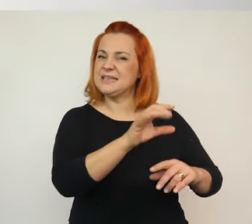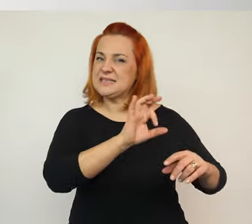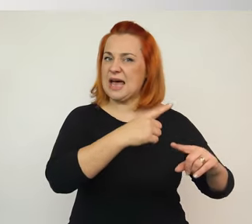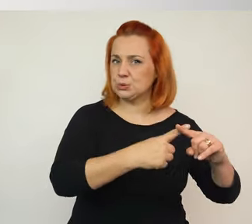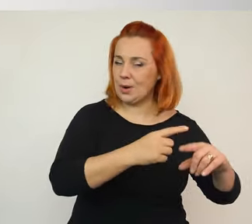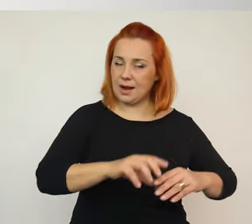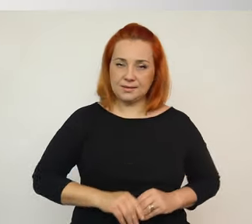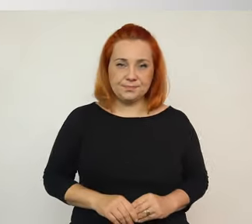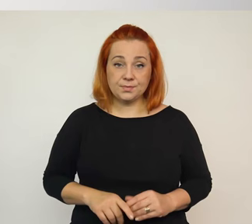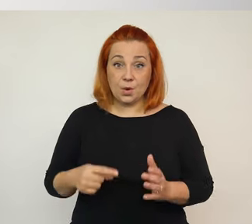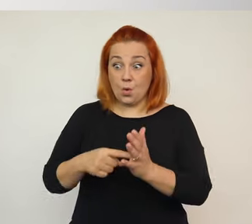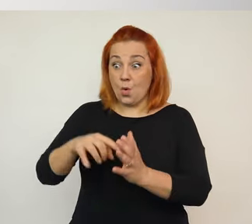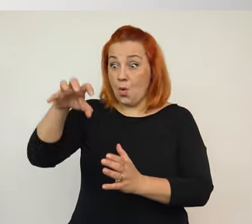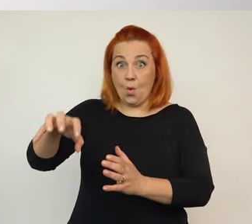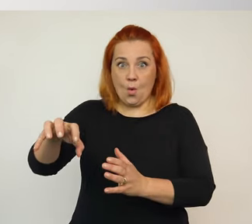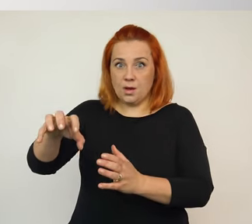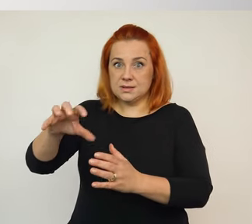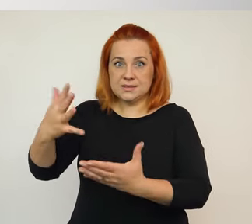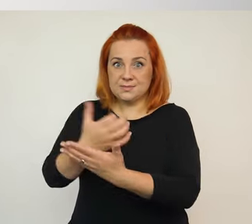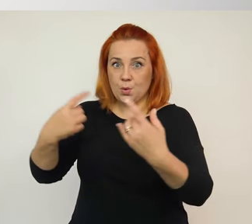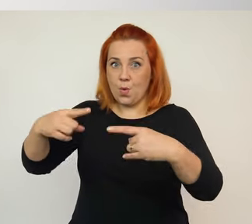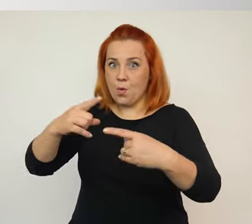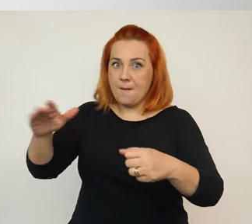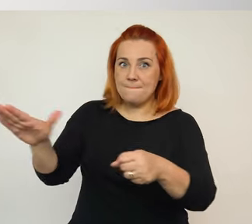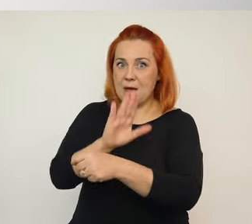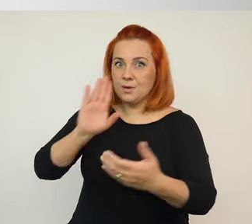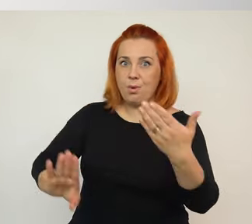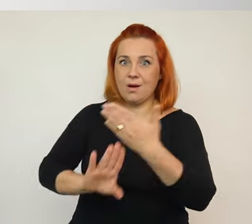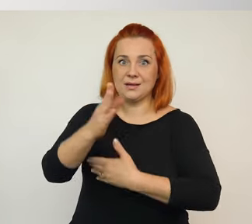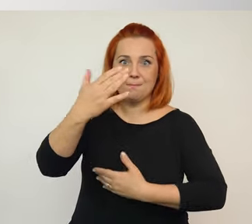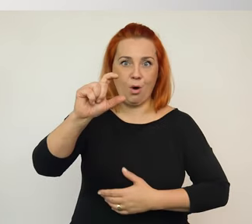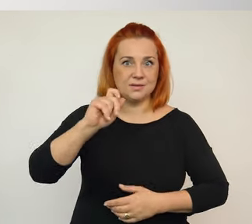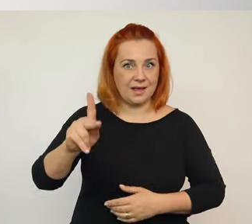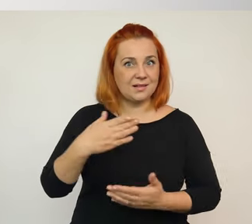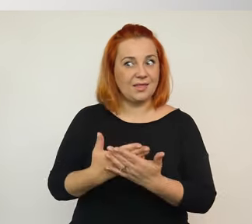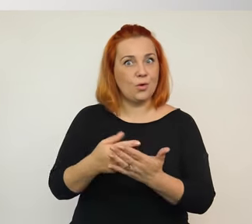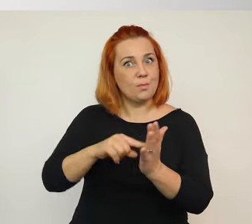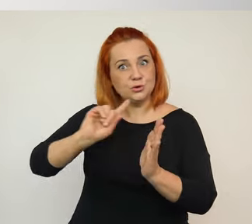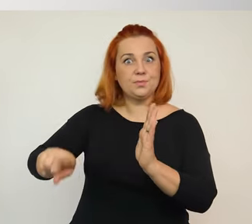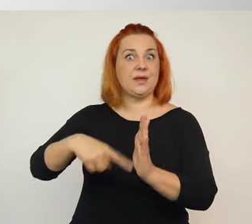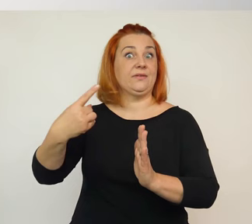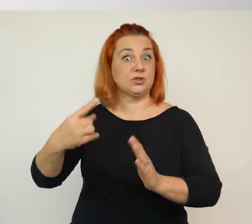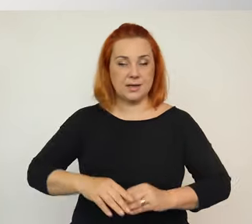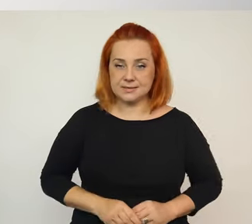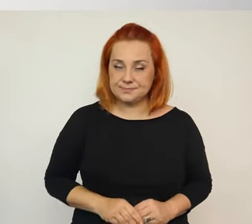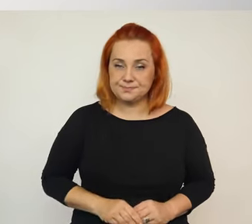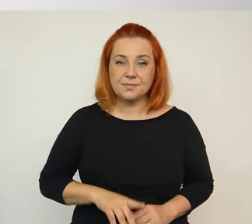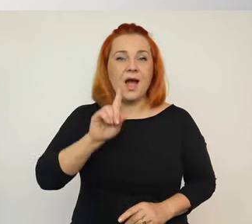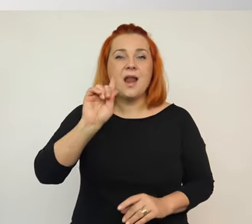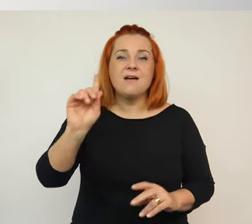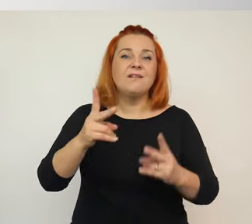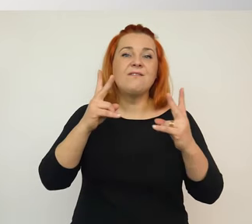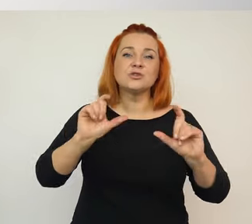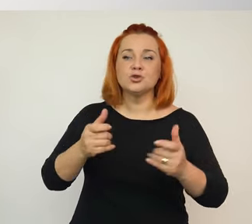ten zbiór nigdy wcześniej nie był prezentowany w mocaku w całości pokaz ma więc charakter premierowy jednak